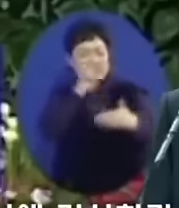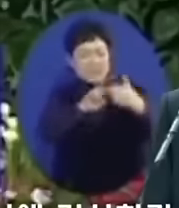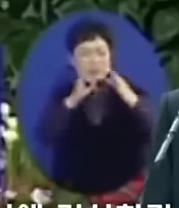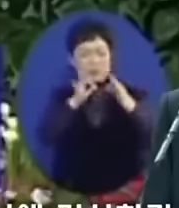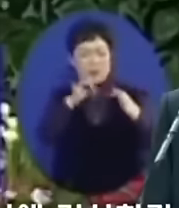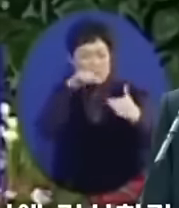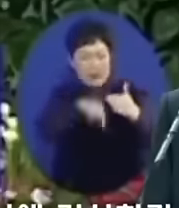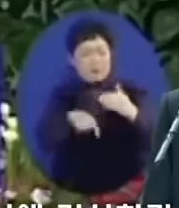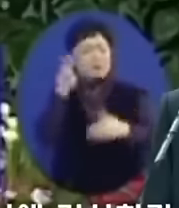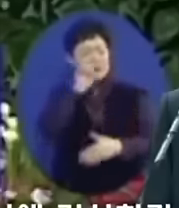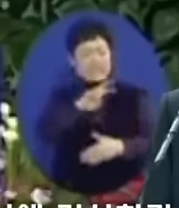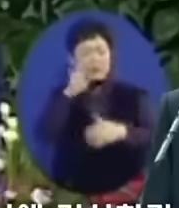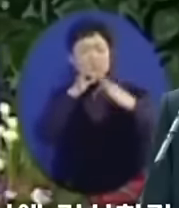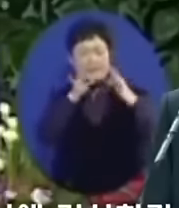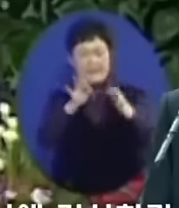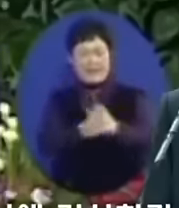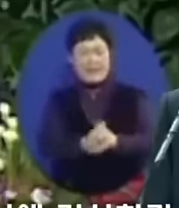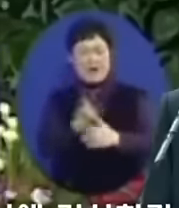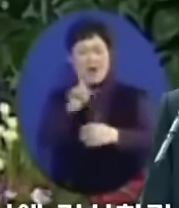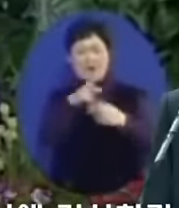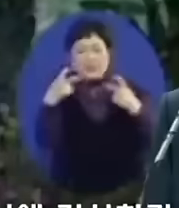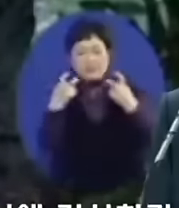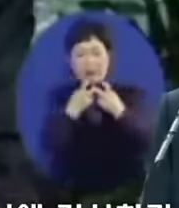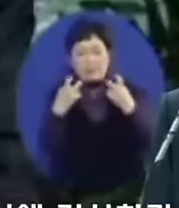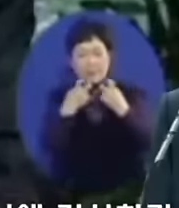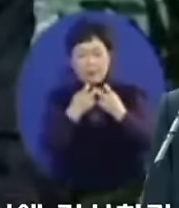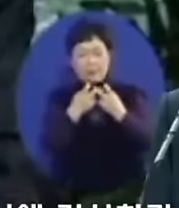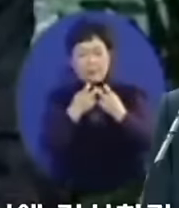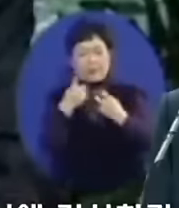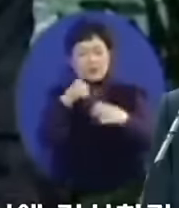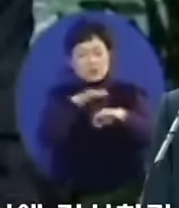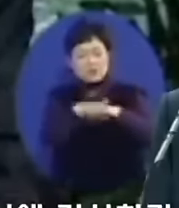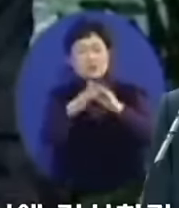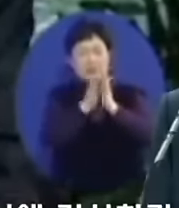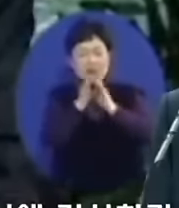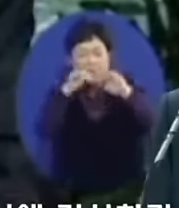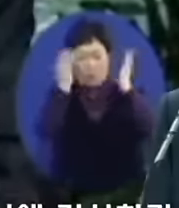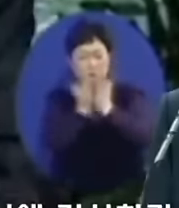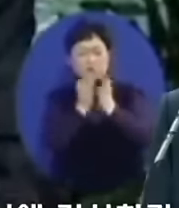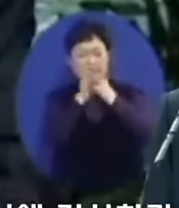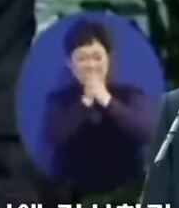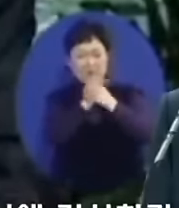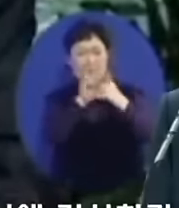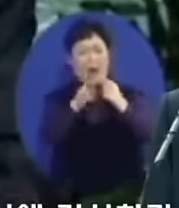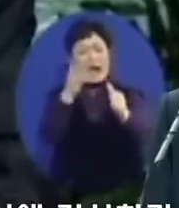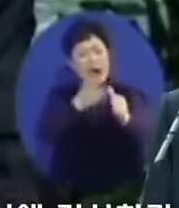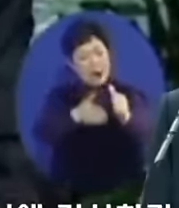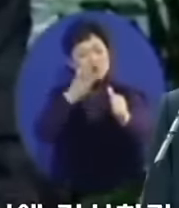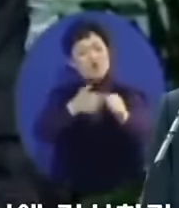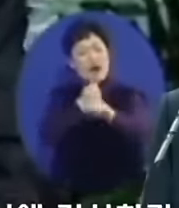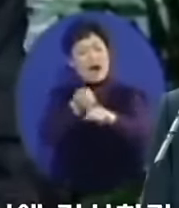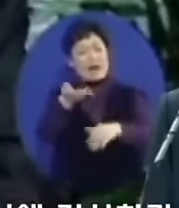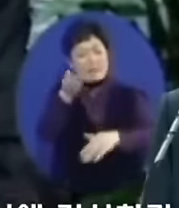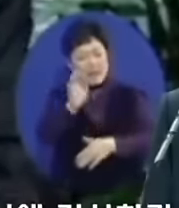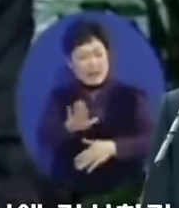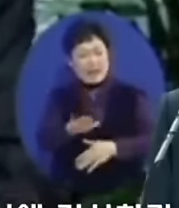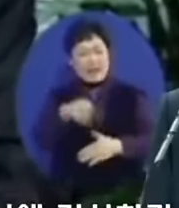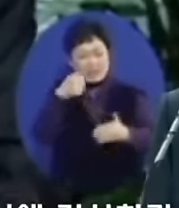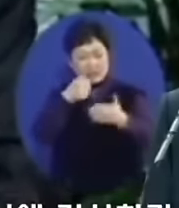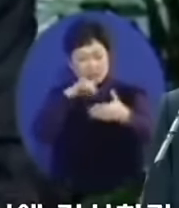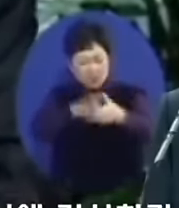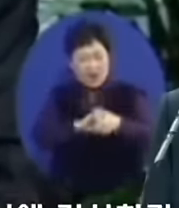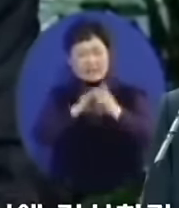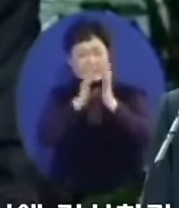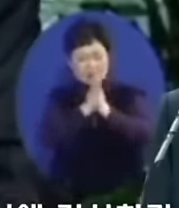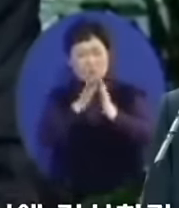마음으로 찬송하리라. 우리가 기도를 어떻게 많이 할 수 있느냐? 모든 기도와 간구를 하되 정한 기도도 하고